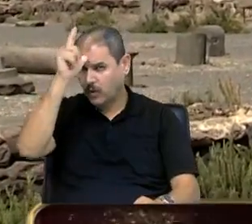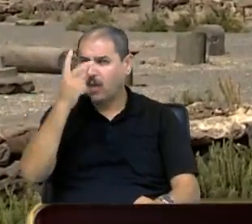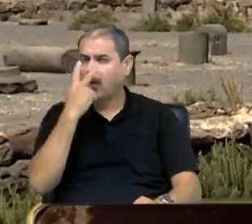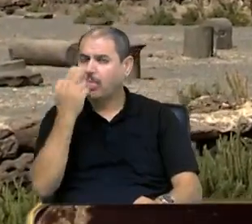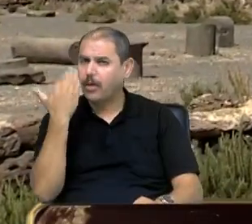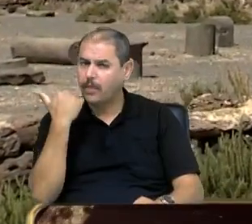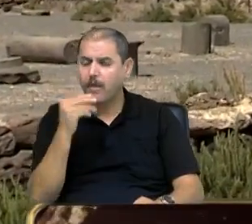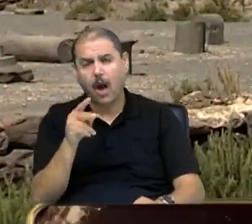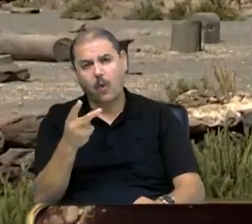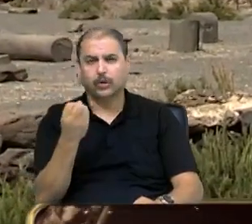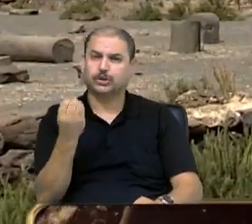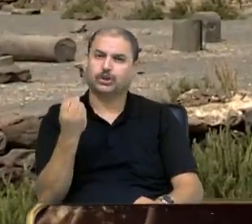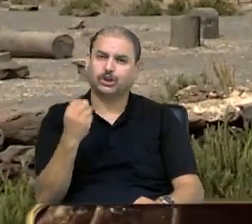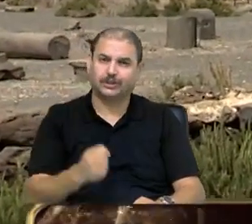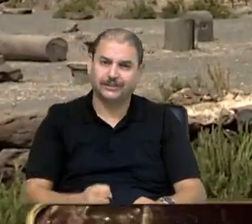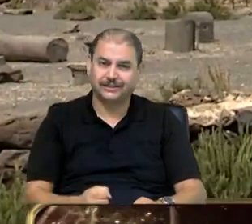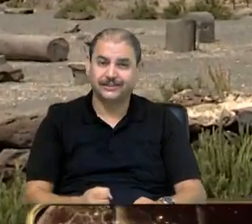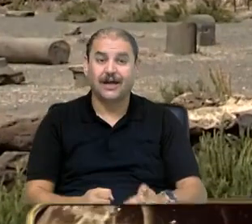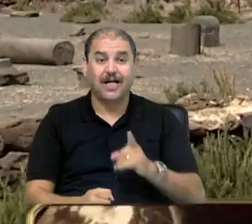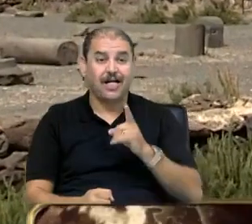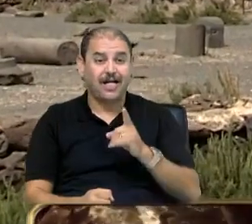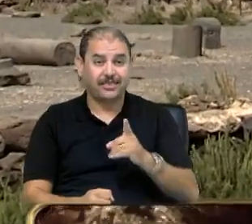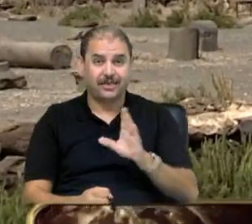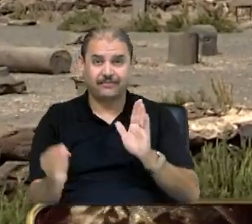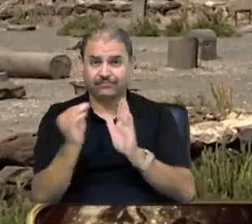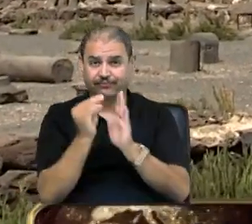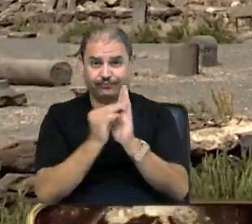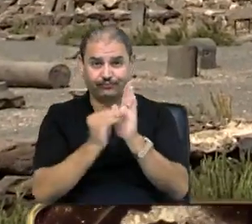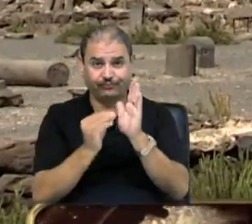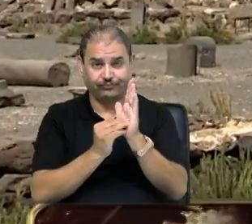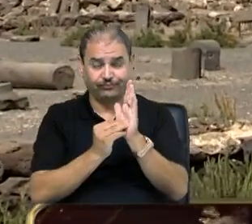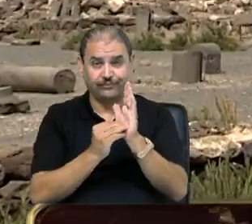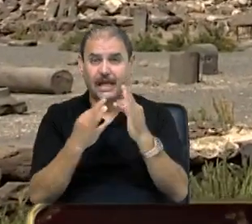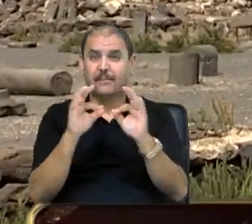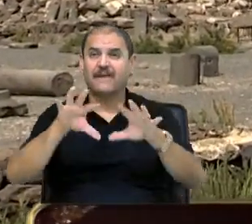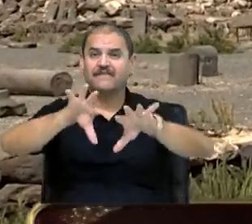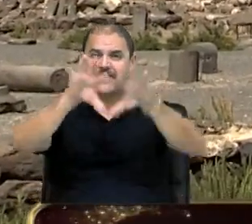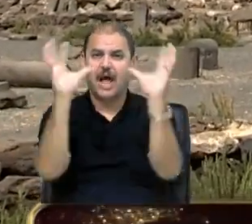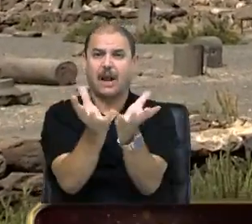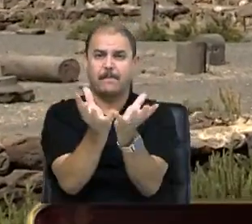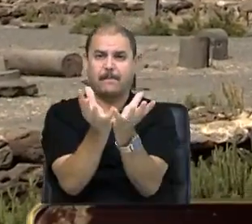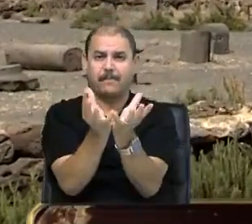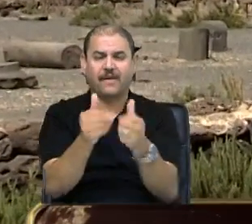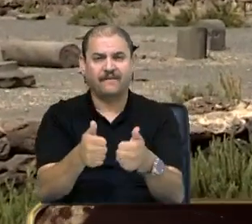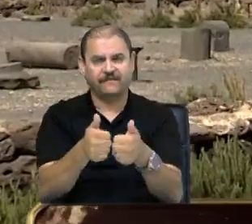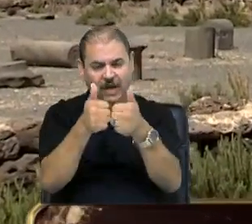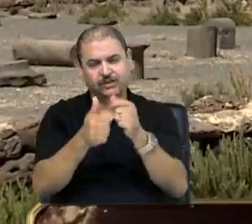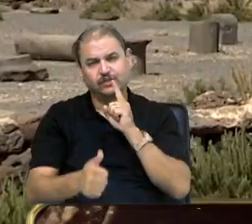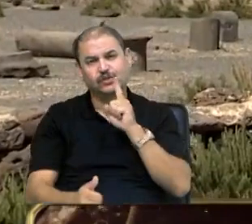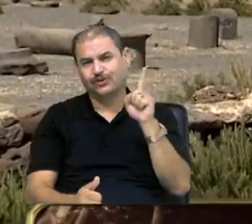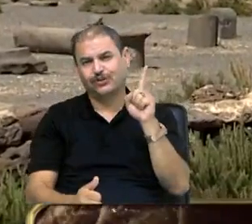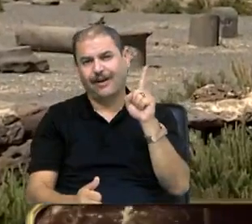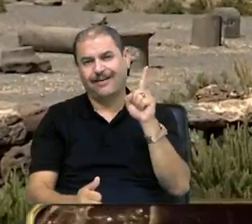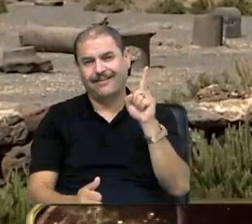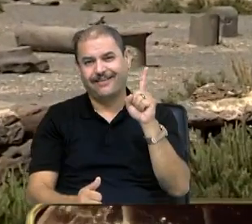الحديث والان تم ادراجها على قائمه التراث العالمي ونتمنى ان تفوز بهذه القائمه وان تصبح هي